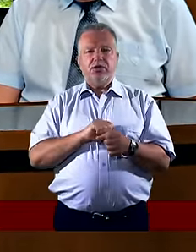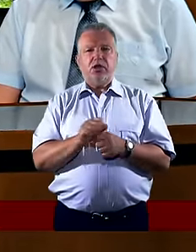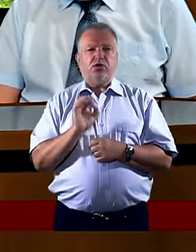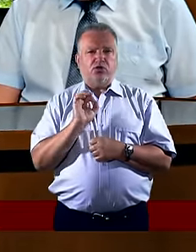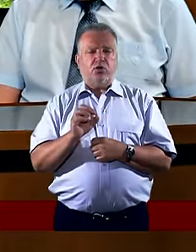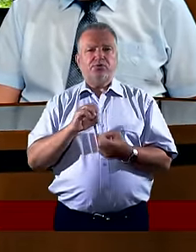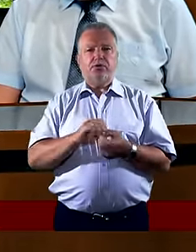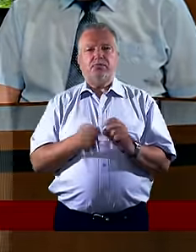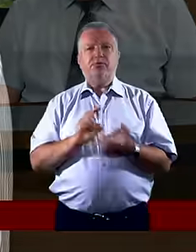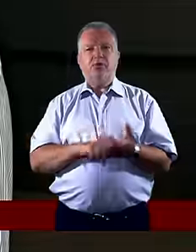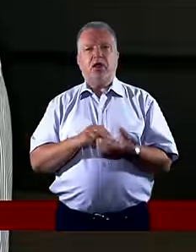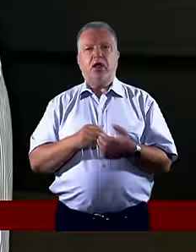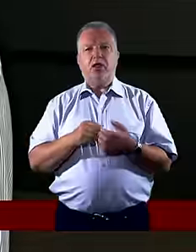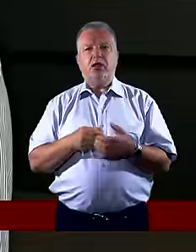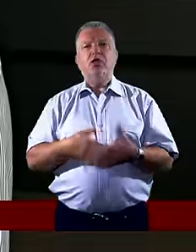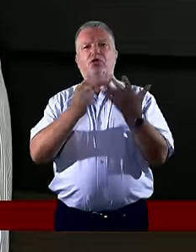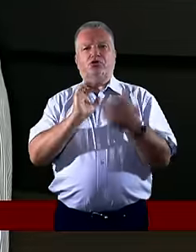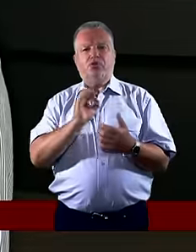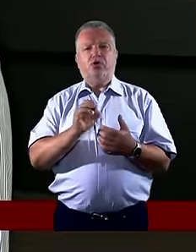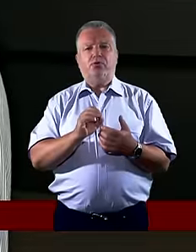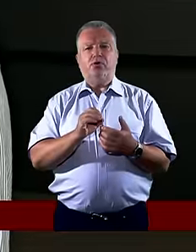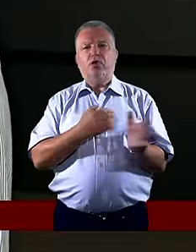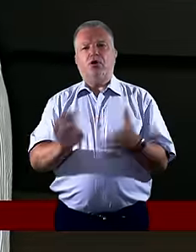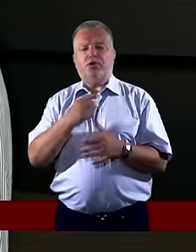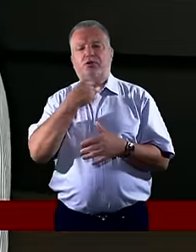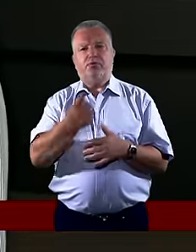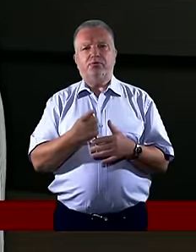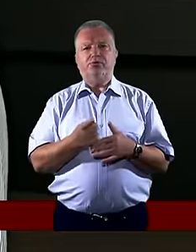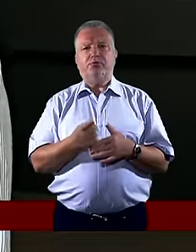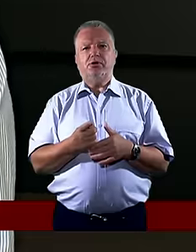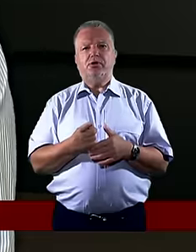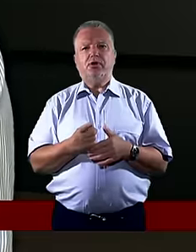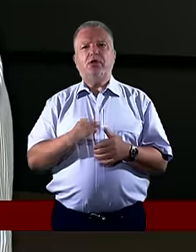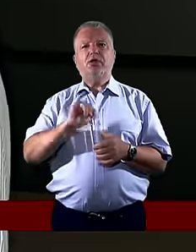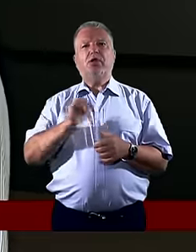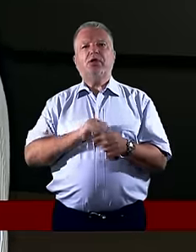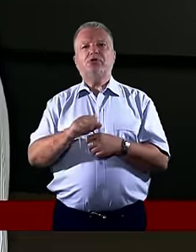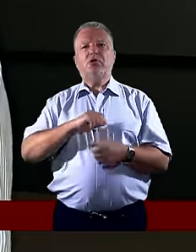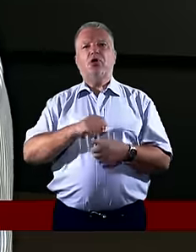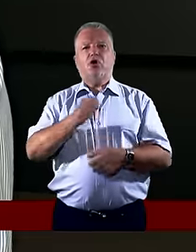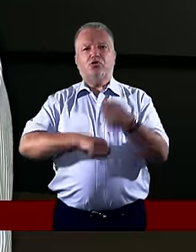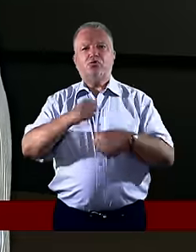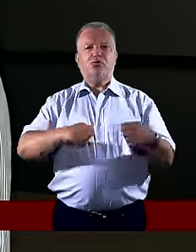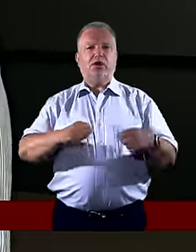gdyby tak na dzień dobry od razu komuś proponować jakieś radykalne rozwiązania chrześcijańskie, bo